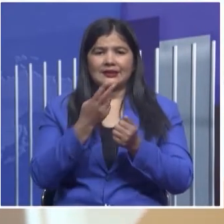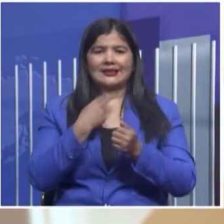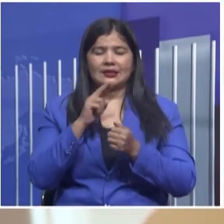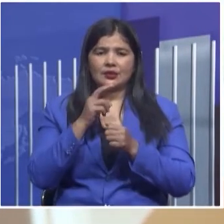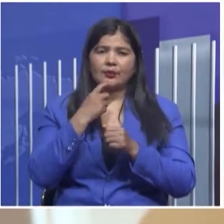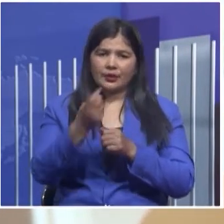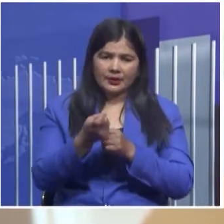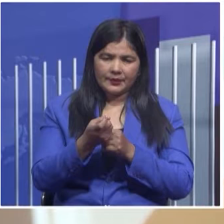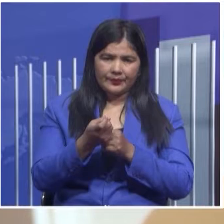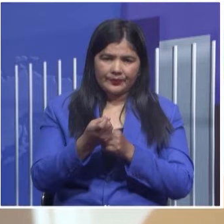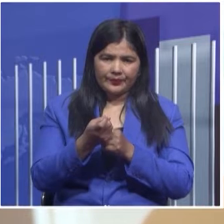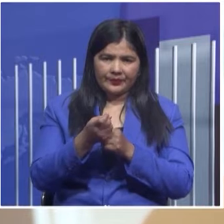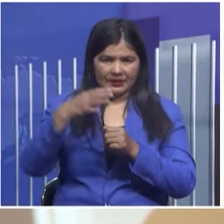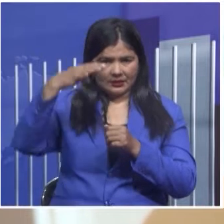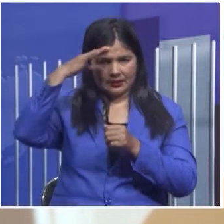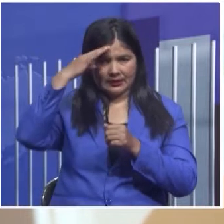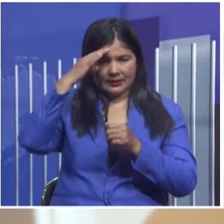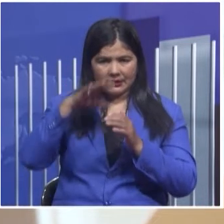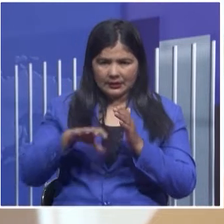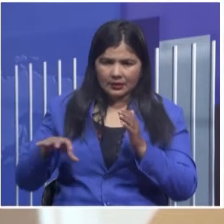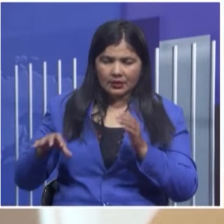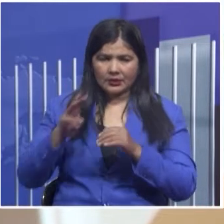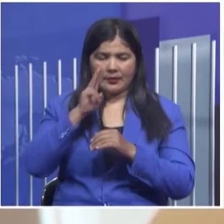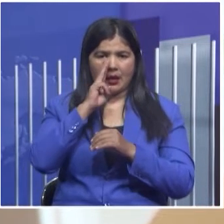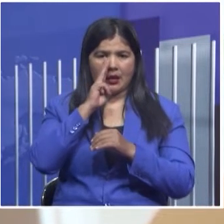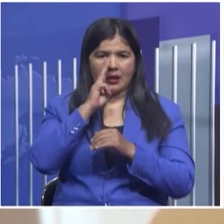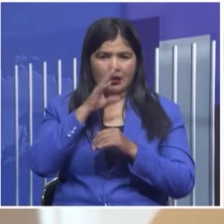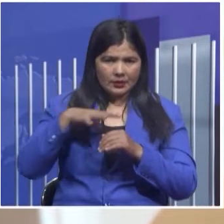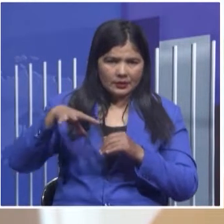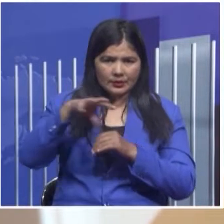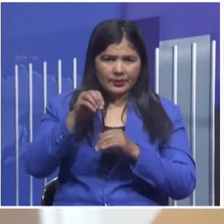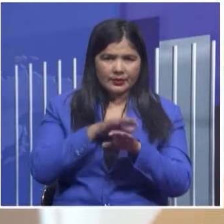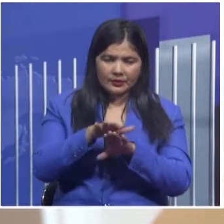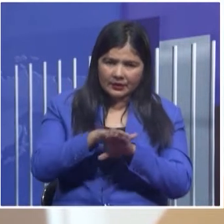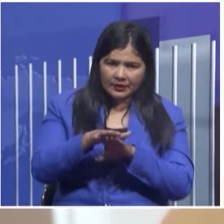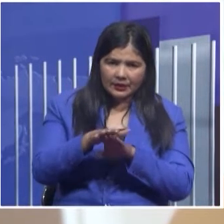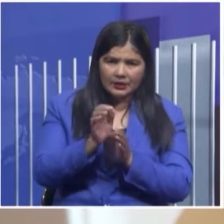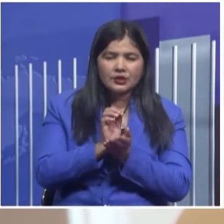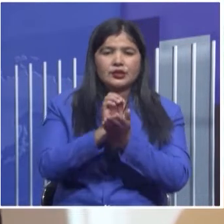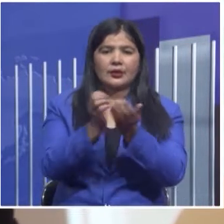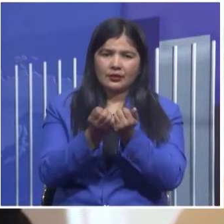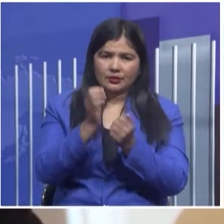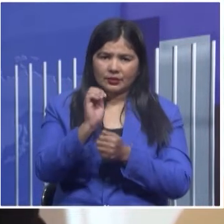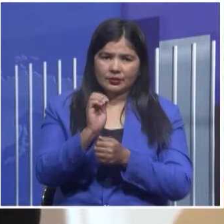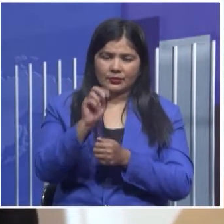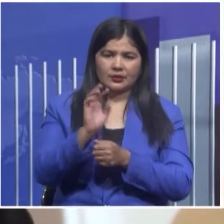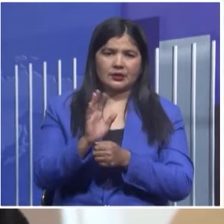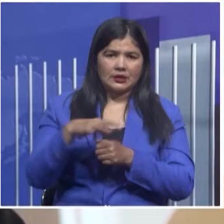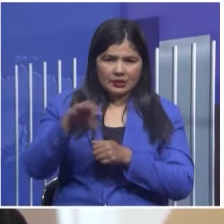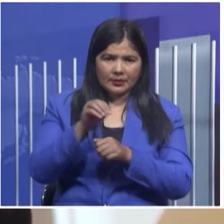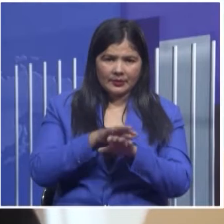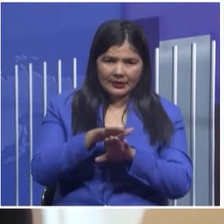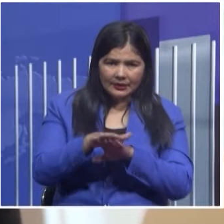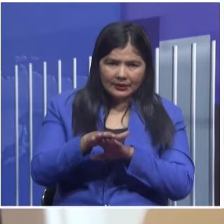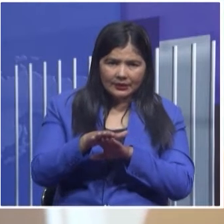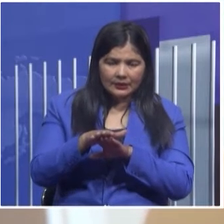नेपाल अधिराज्यमै सरकारी अस्पतालहरूमा सबैभन्दा धेरै डायलिसिस सेवा गर्ने अस्पताल, सबैभन्दा धेरै